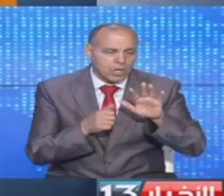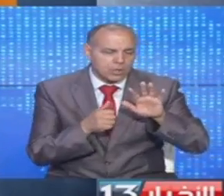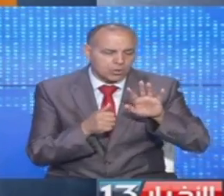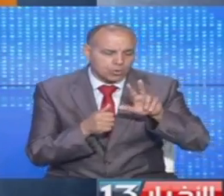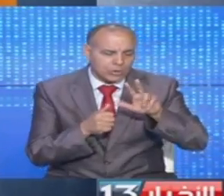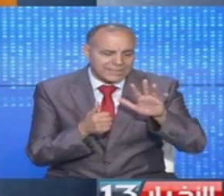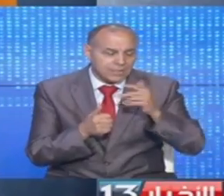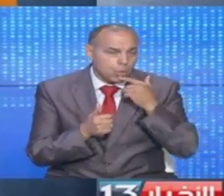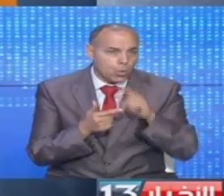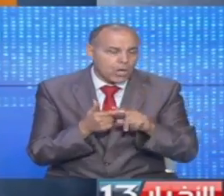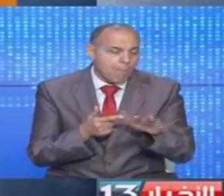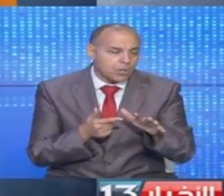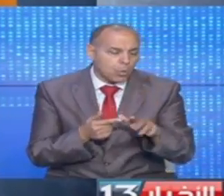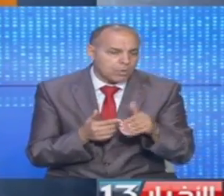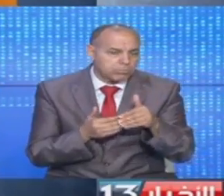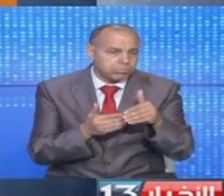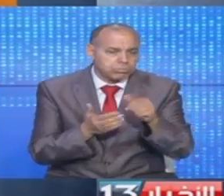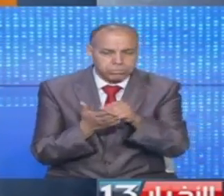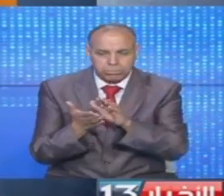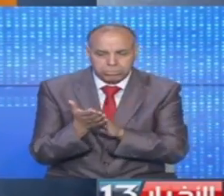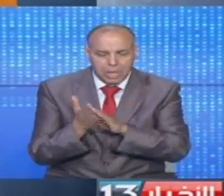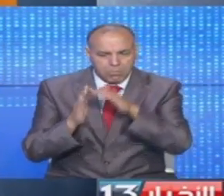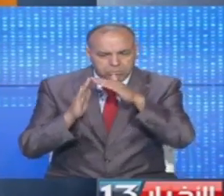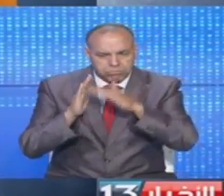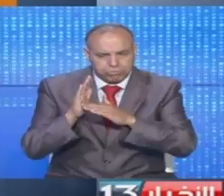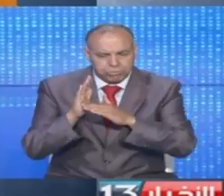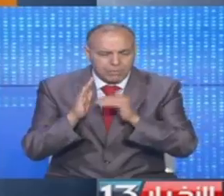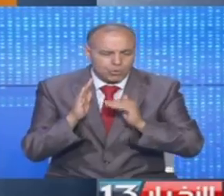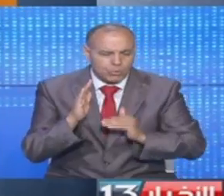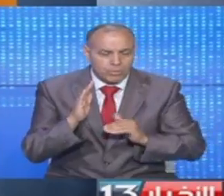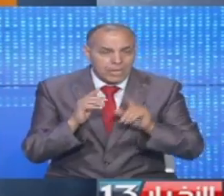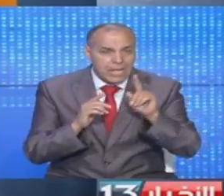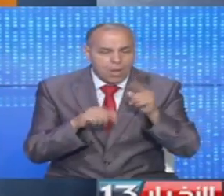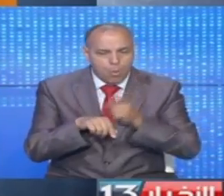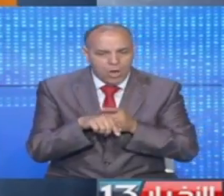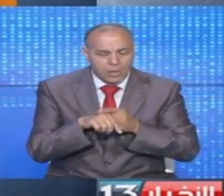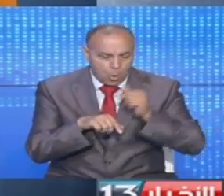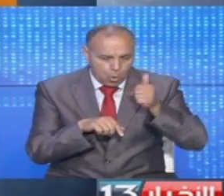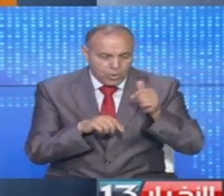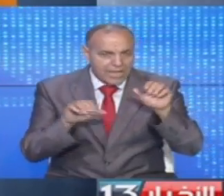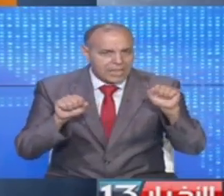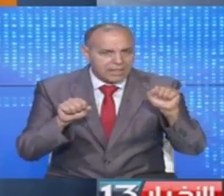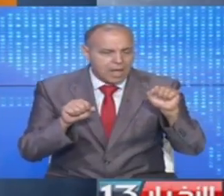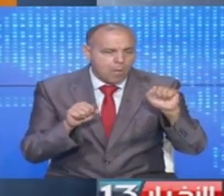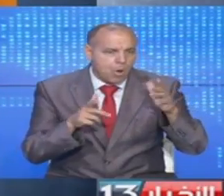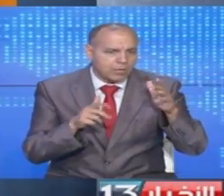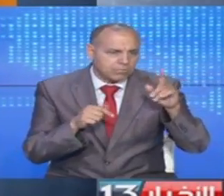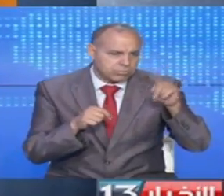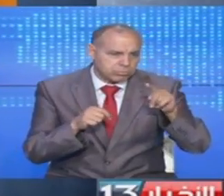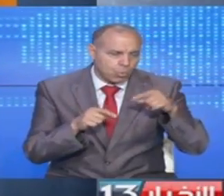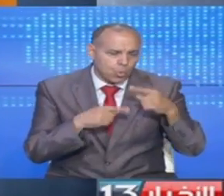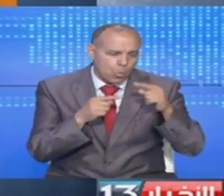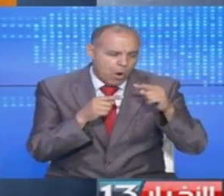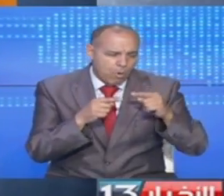34 و36 درجة، ومن المتوقع أن تسجل تراجعا تدريجيا بداية من يوم غد الثلاثاء بمعدل درجة